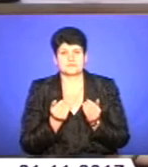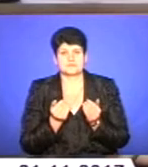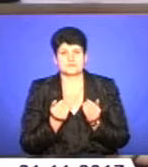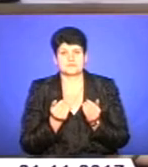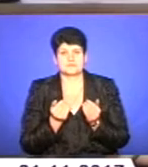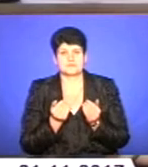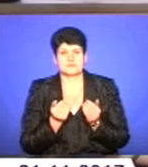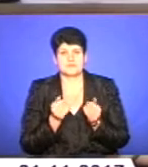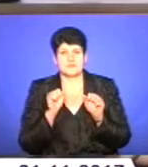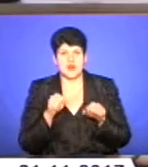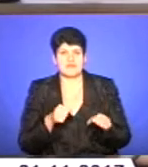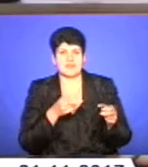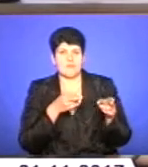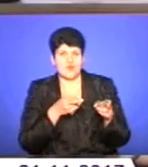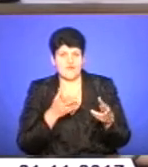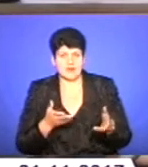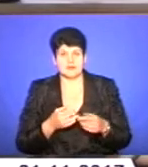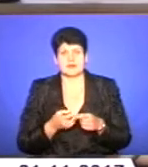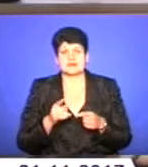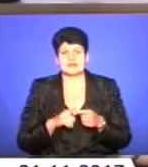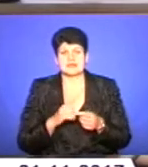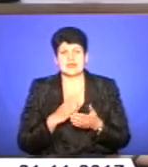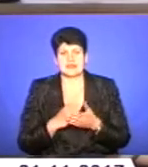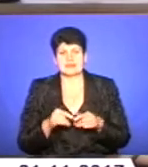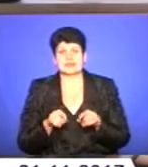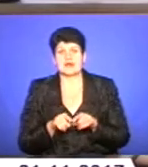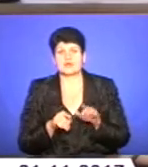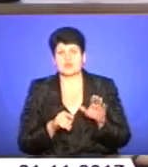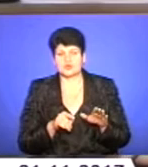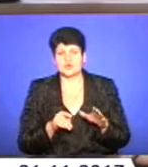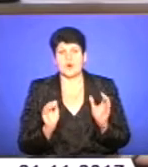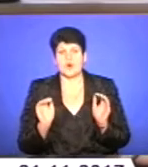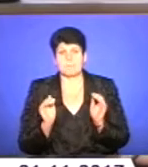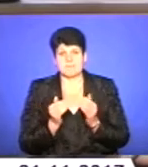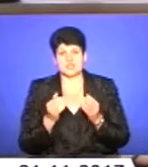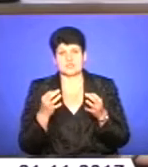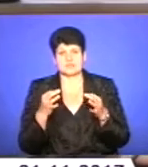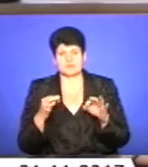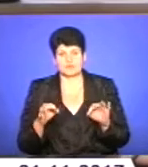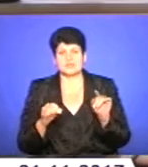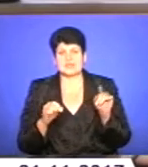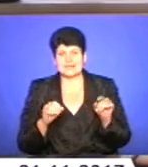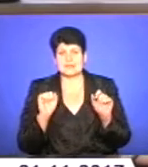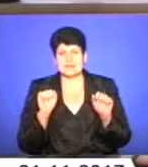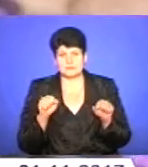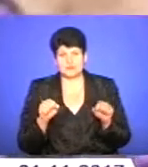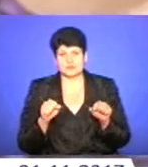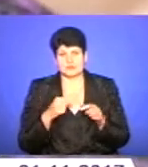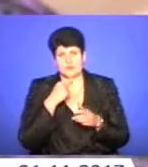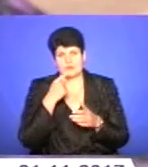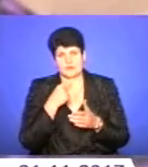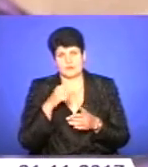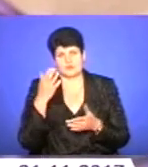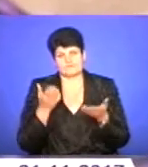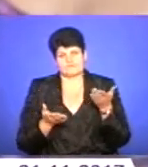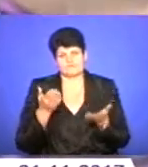права на полювання. Це є також обмеження свобод, і їх можна ставити під сумнів.